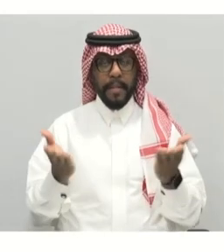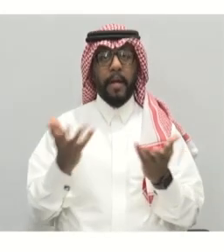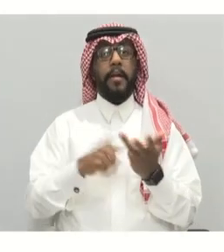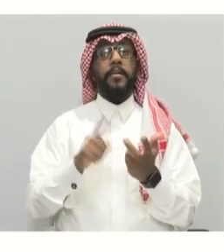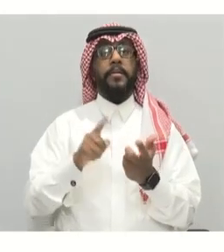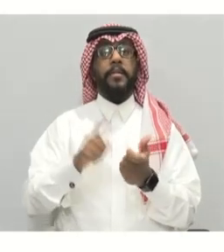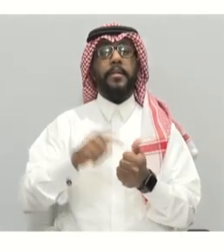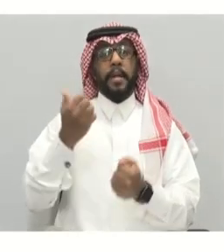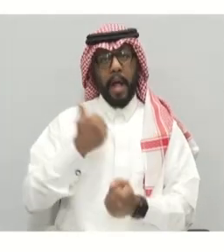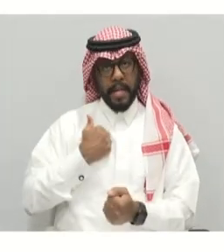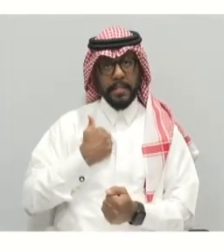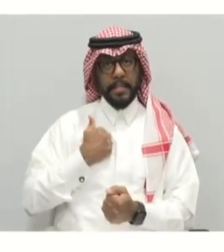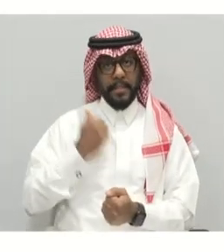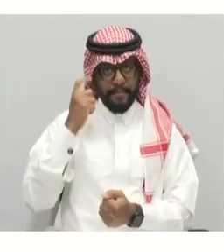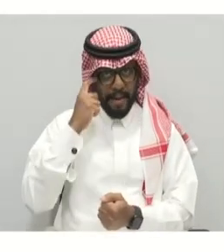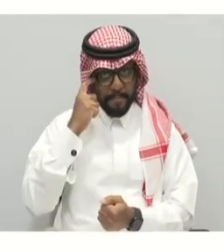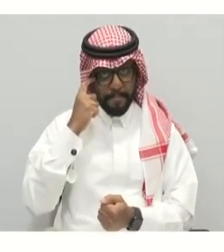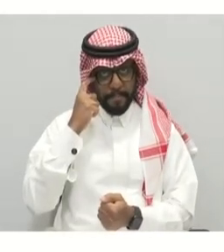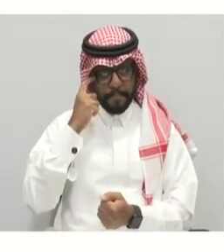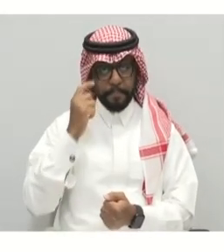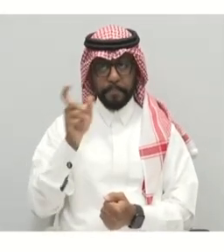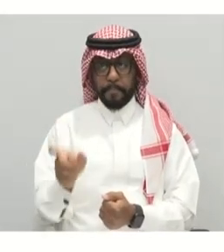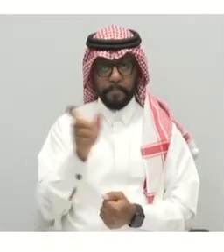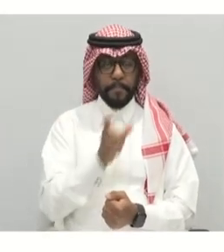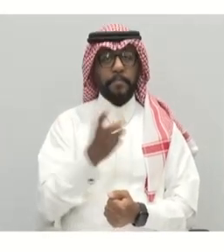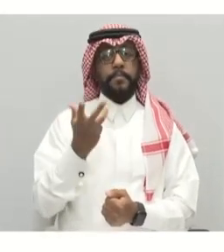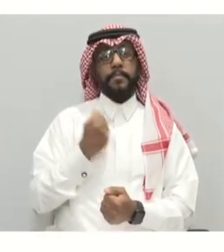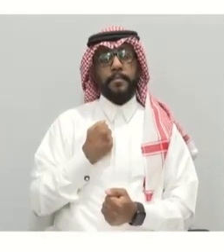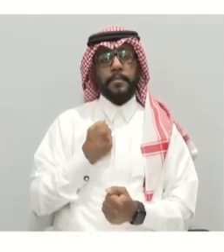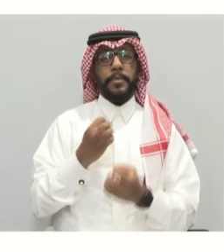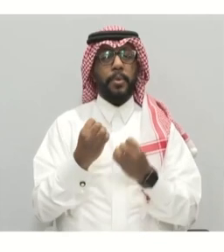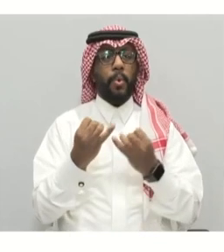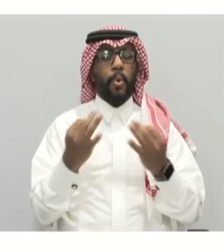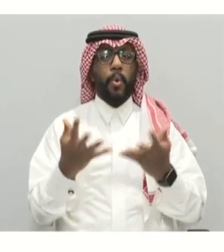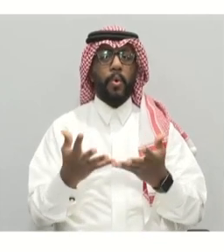حياته والحقوق طلابي وطالبات كثيره